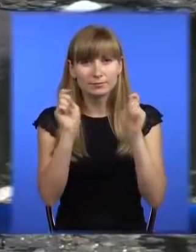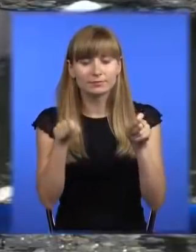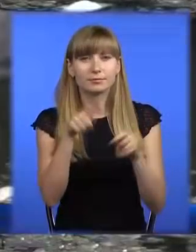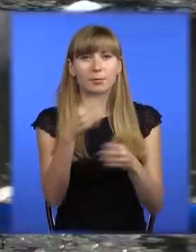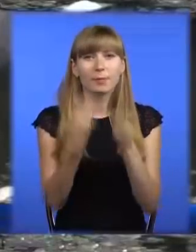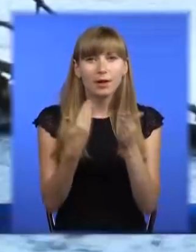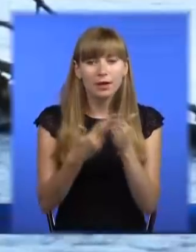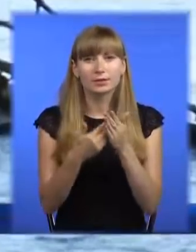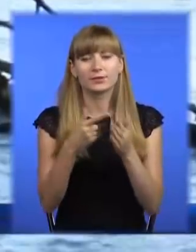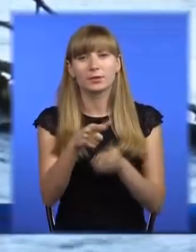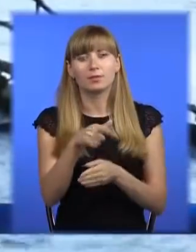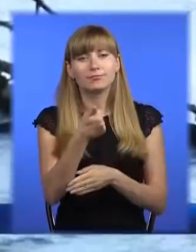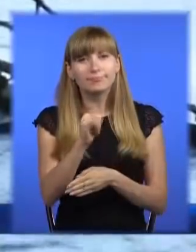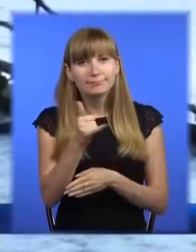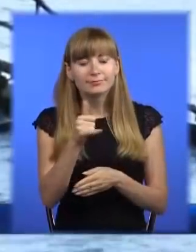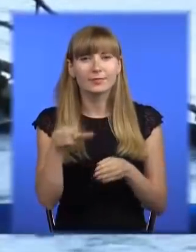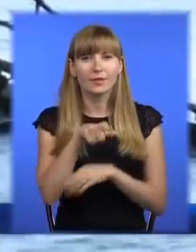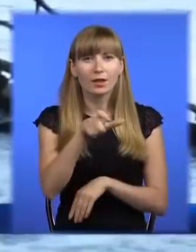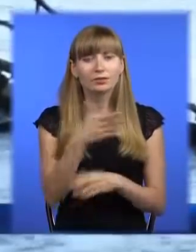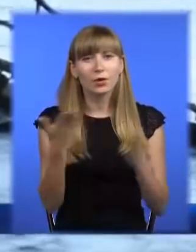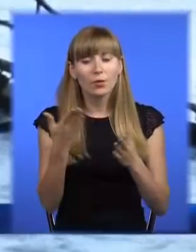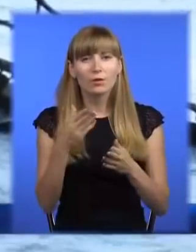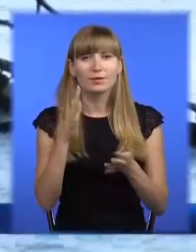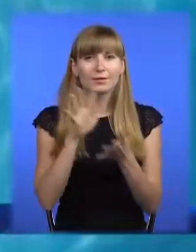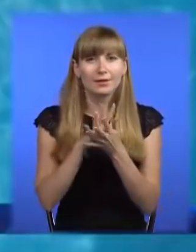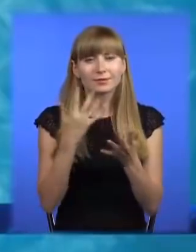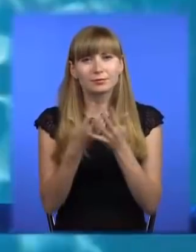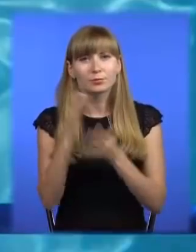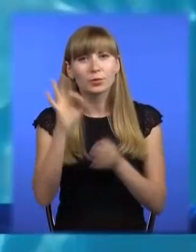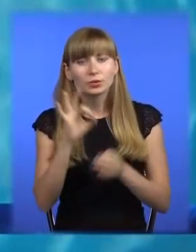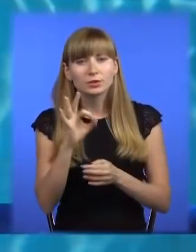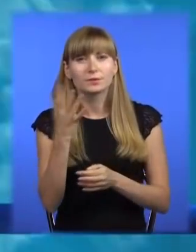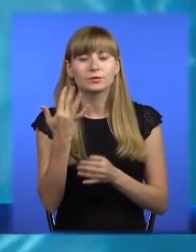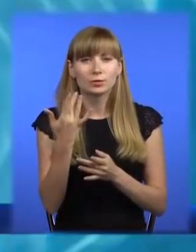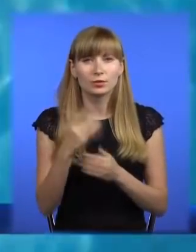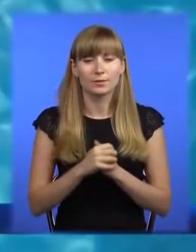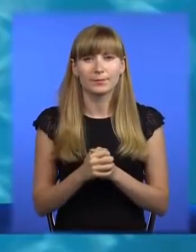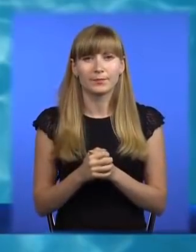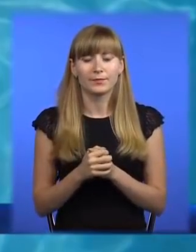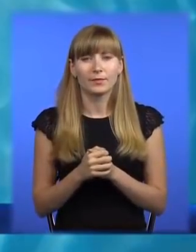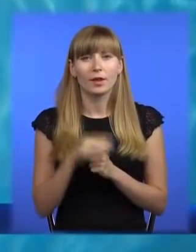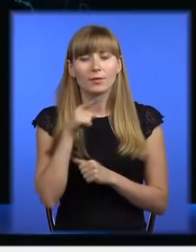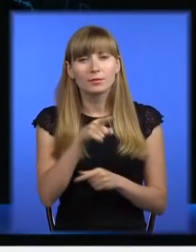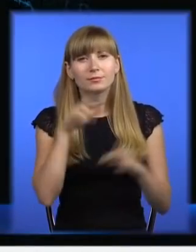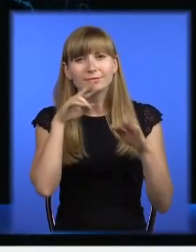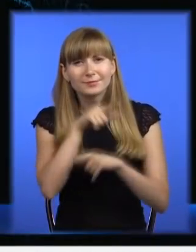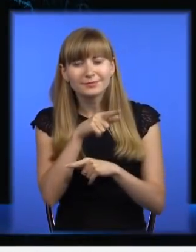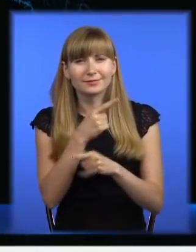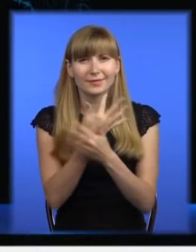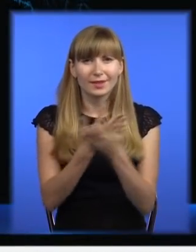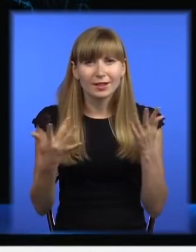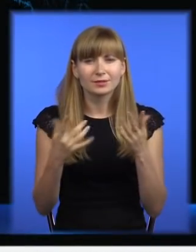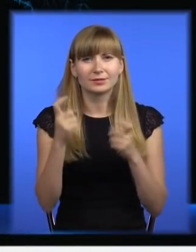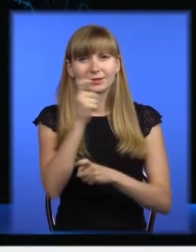про якість поверхневих вод Держагентство водних ресурсів запустило інтерактивну мапу «Чиста вода». Окис, хімічні